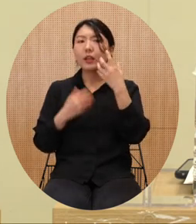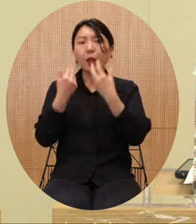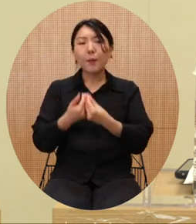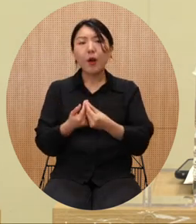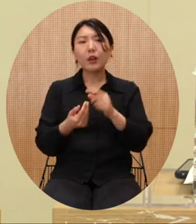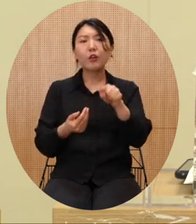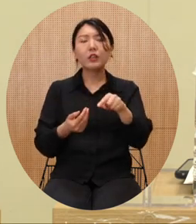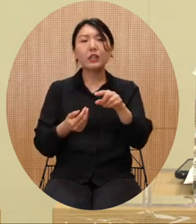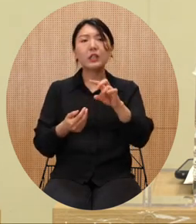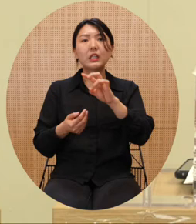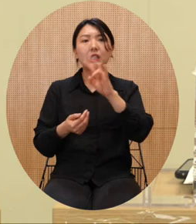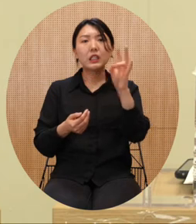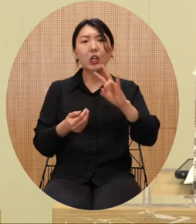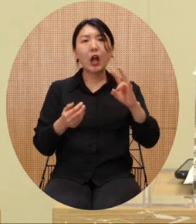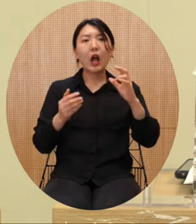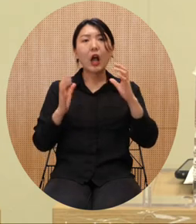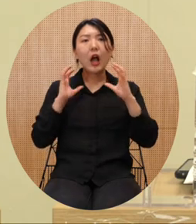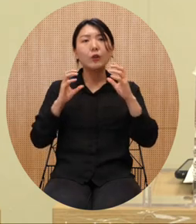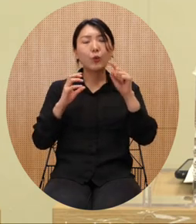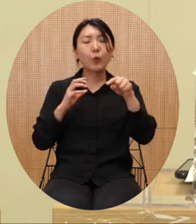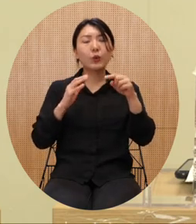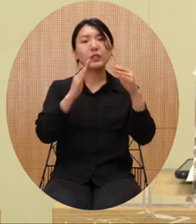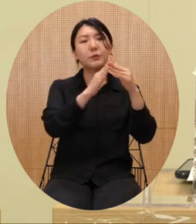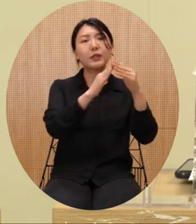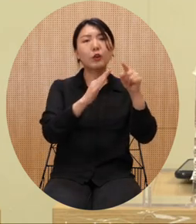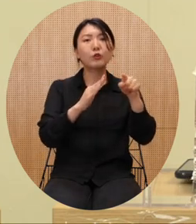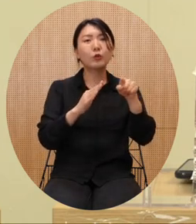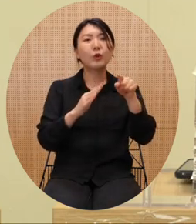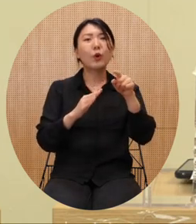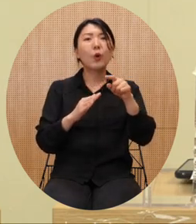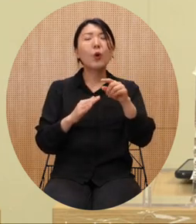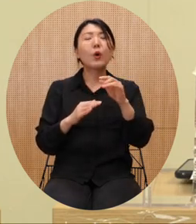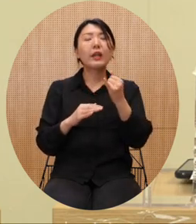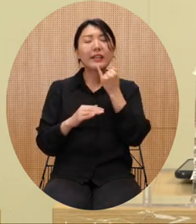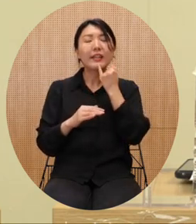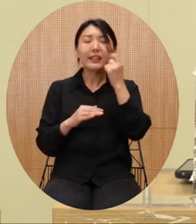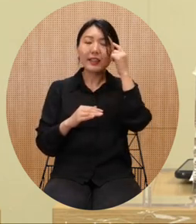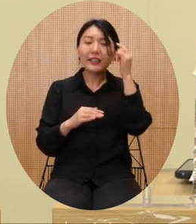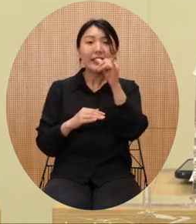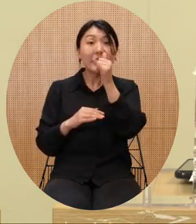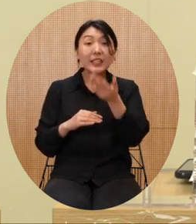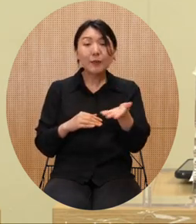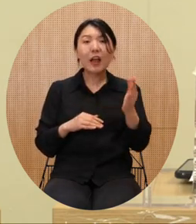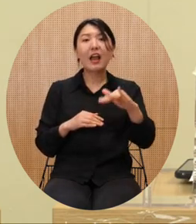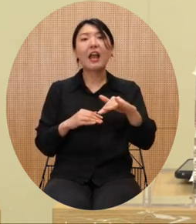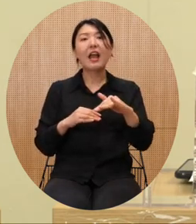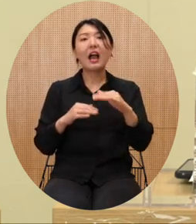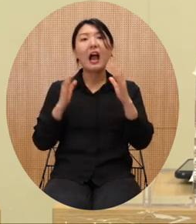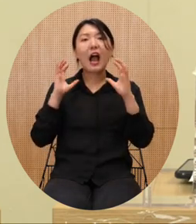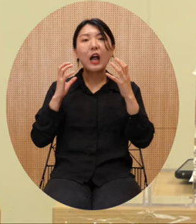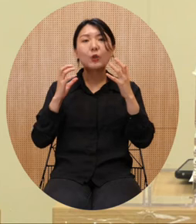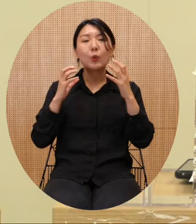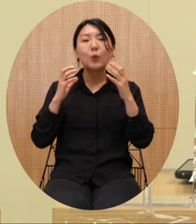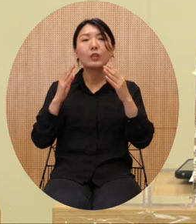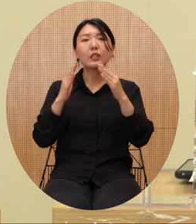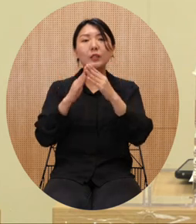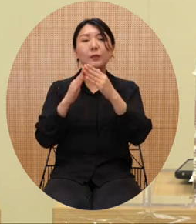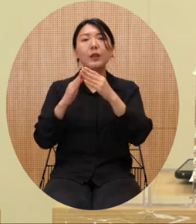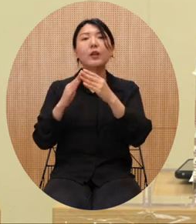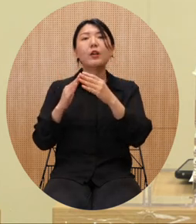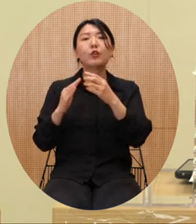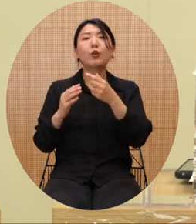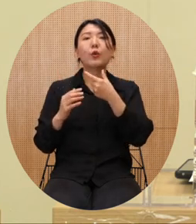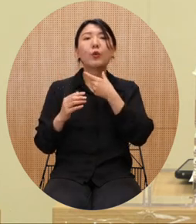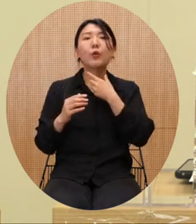실은 시흥령 아동주거급여 저도 엄청 좋아하고 너무 고맙게 생각하지만 아동의